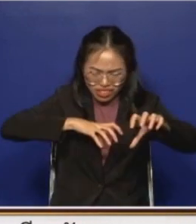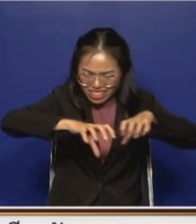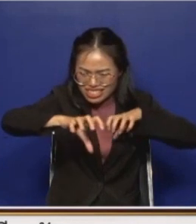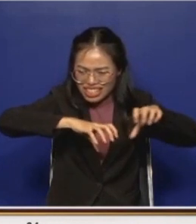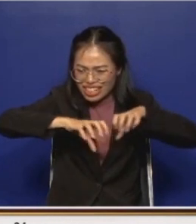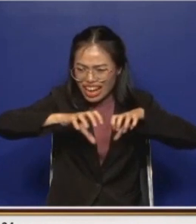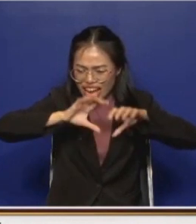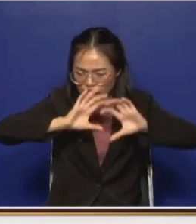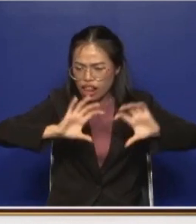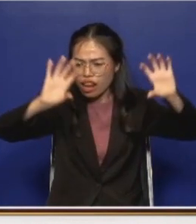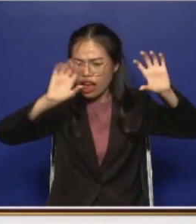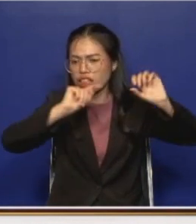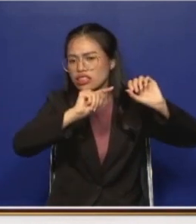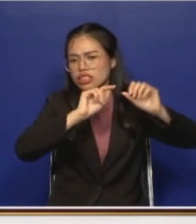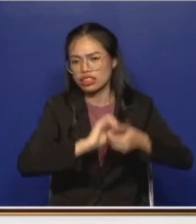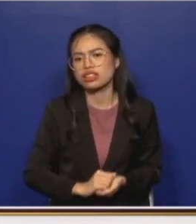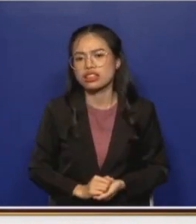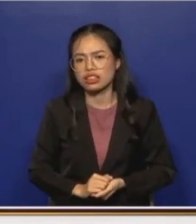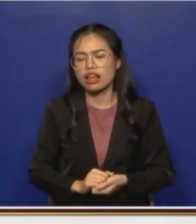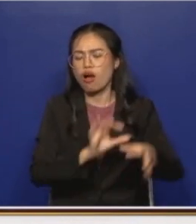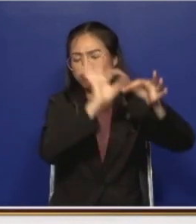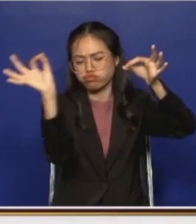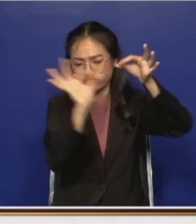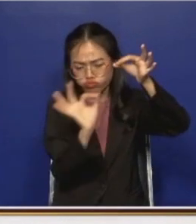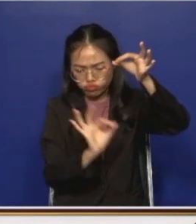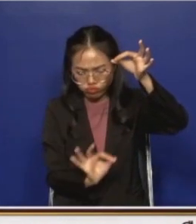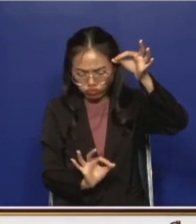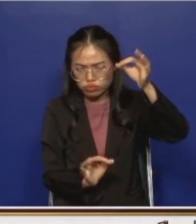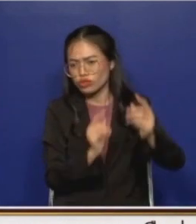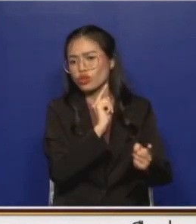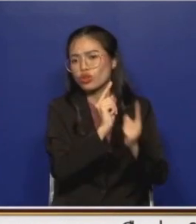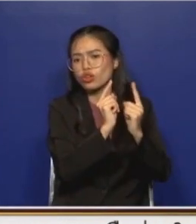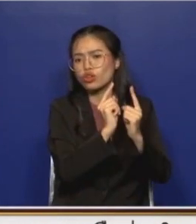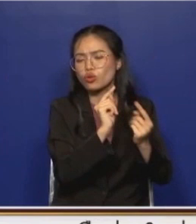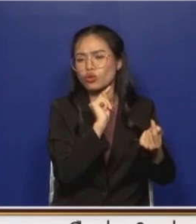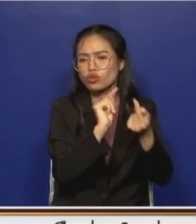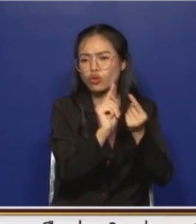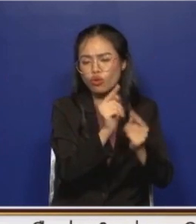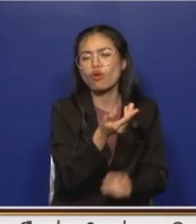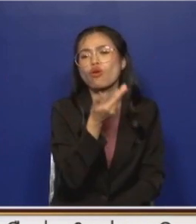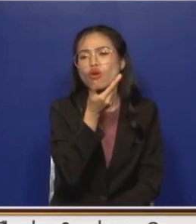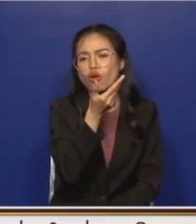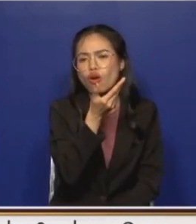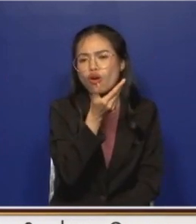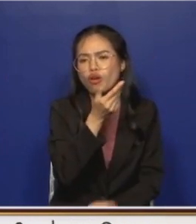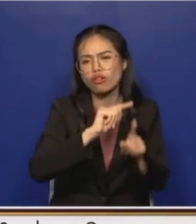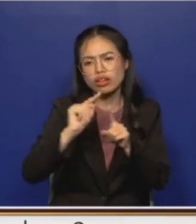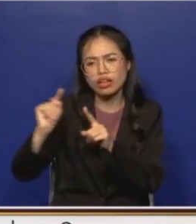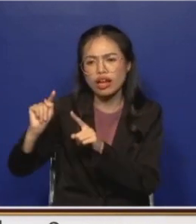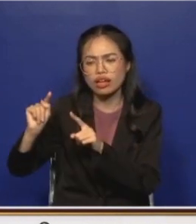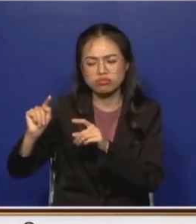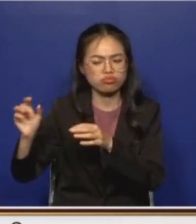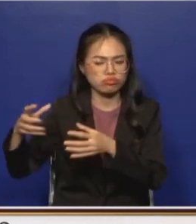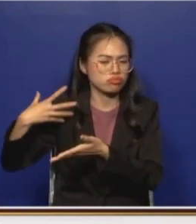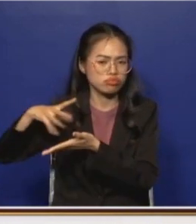นดินคราวนี้เนื้อหาที่มีการกล่าวกันถึงว่าขออภิปรายยติอะไรกันเยอะแยะไปหมดนะผ